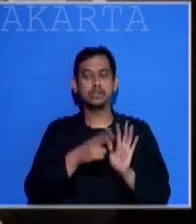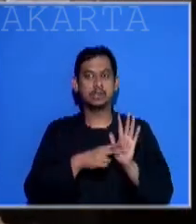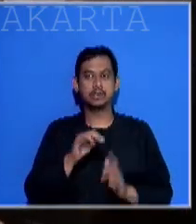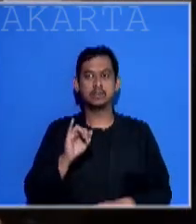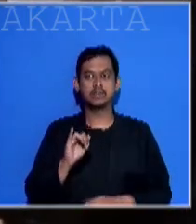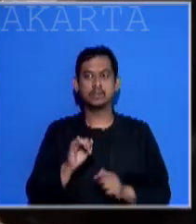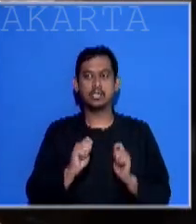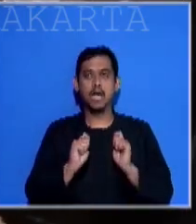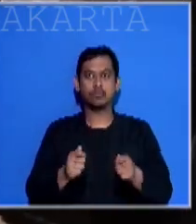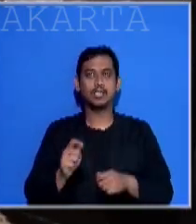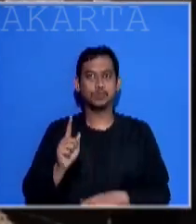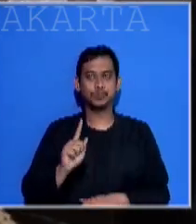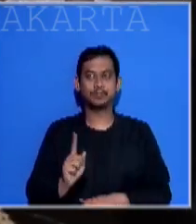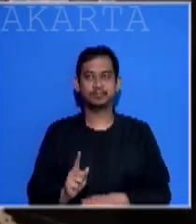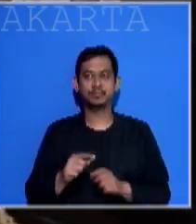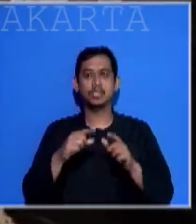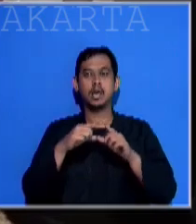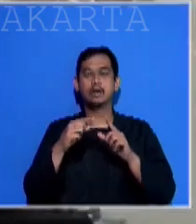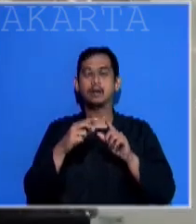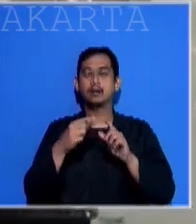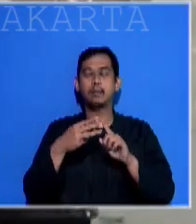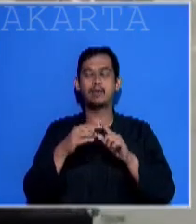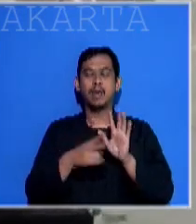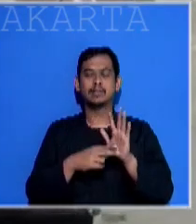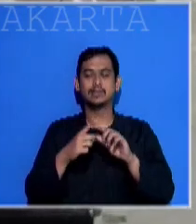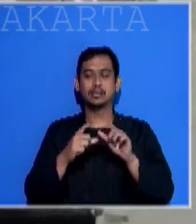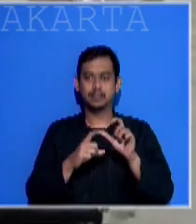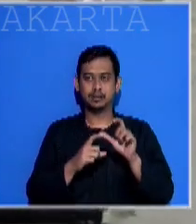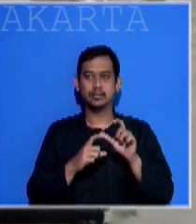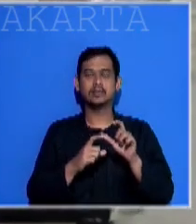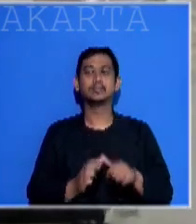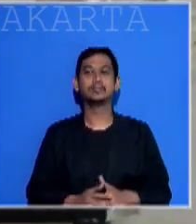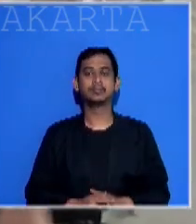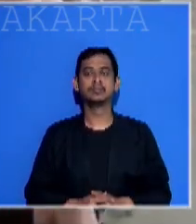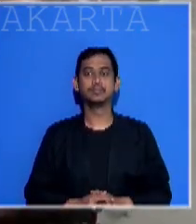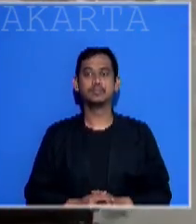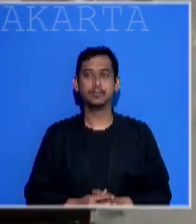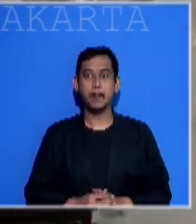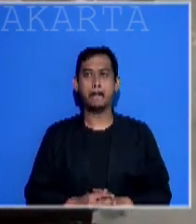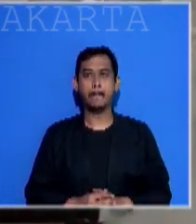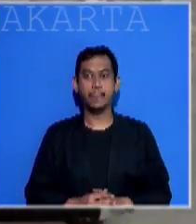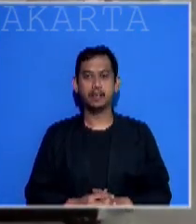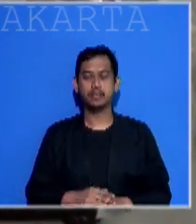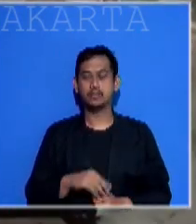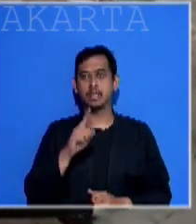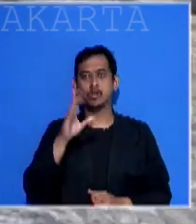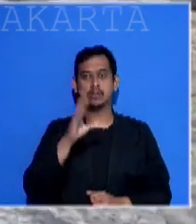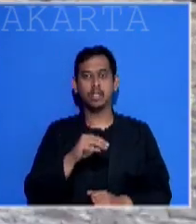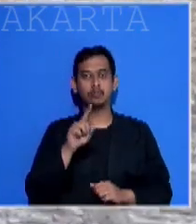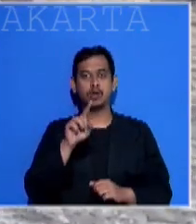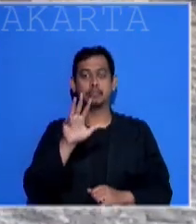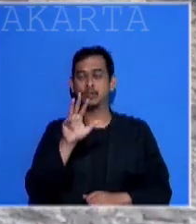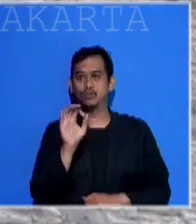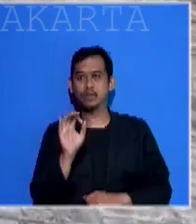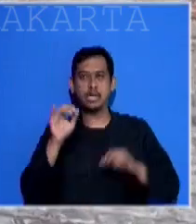basnas kota Yogyakarta dengan melihat kesediaan kuota kuota yang disediakan setiap harinya yaitu 80 ekor sapi